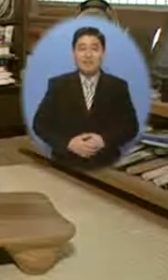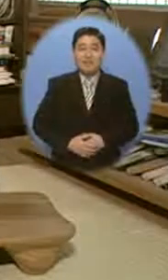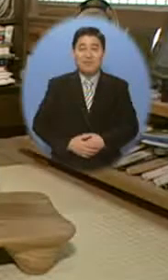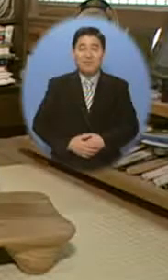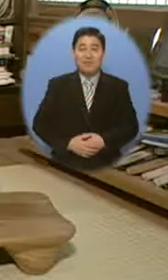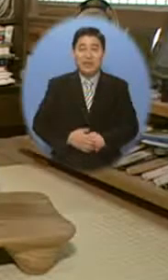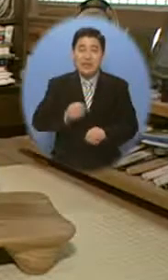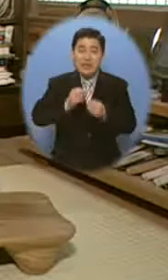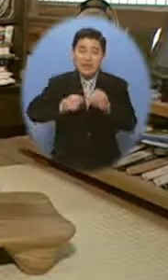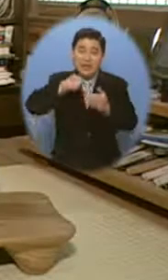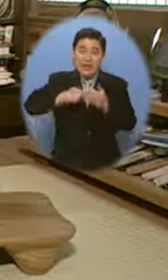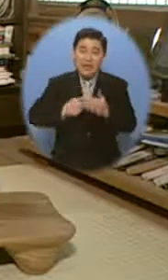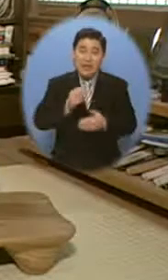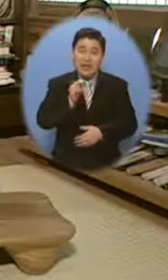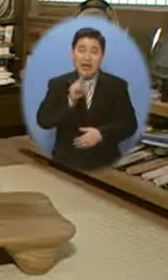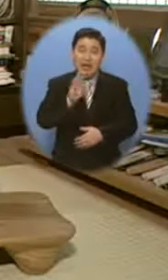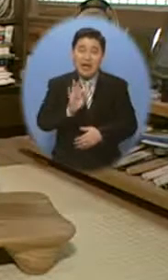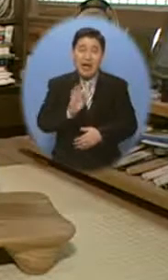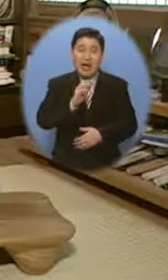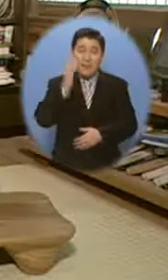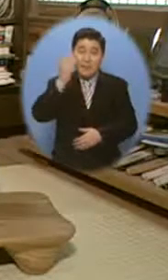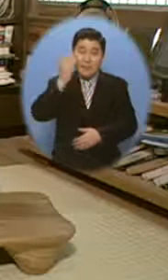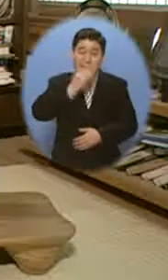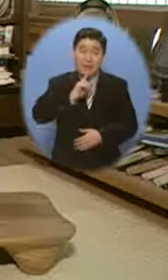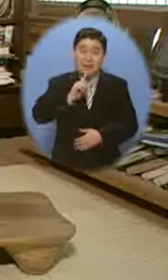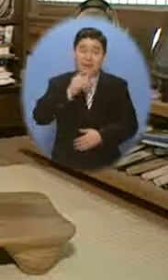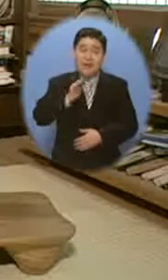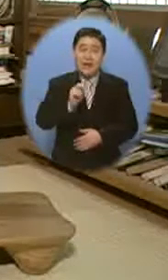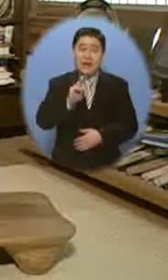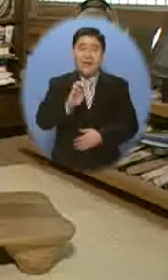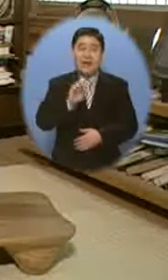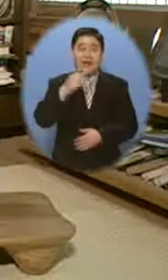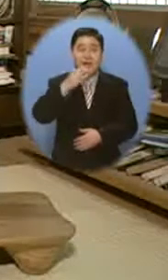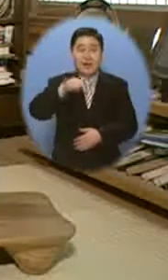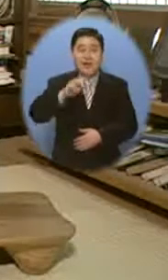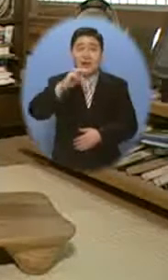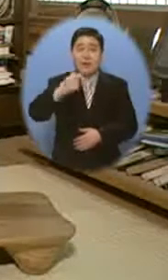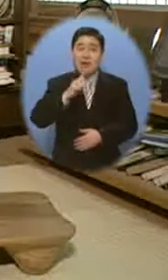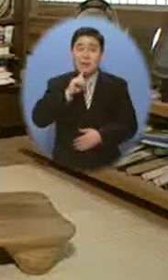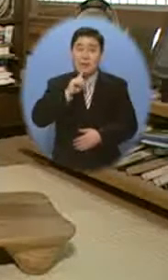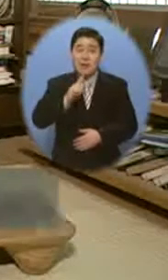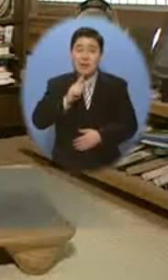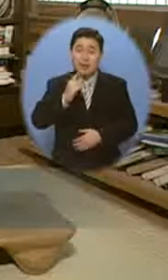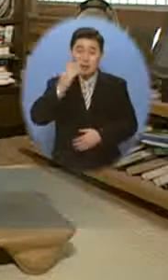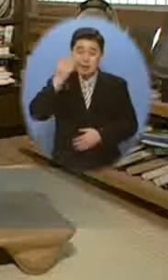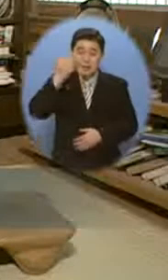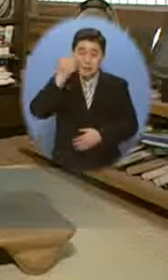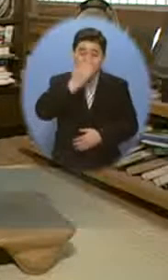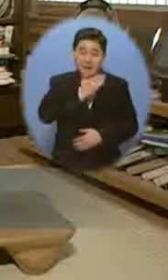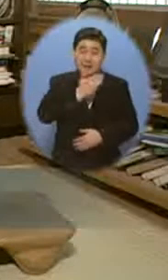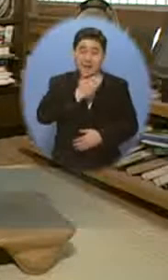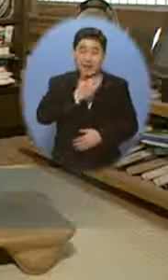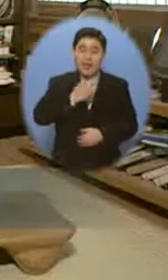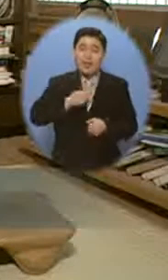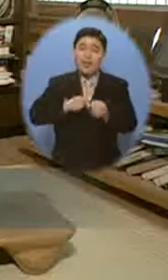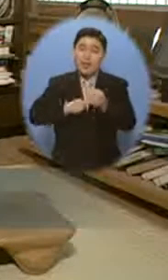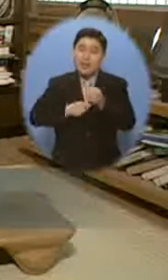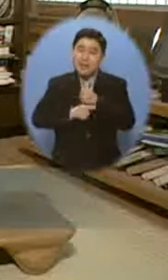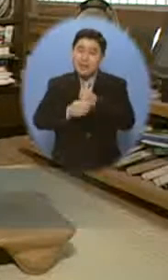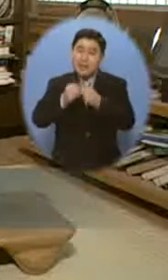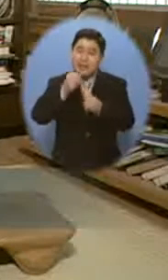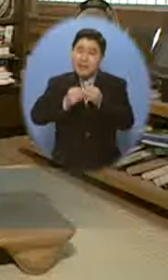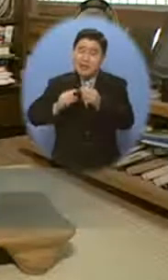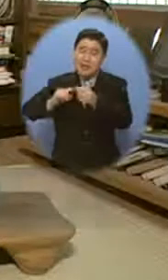여기서 향맑은이라는 말이 있는데, 향맑은이라는 말은 투명하다 뭐 그런 이야기일